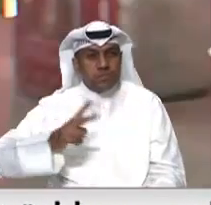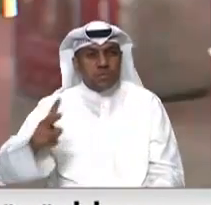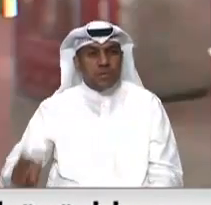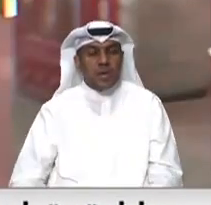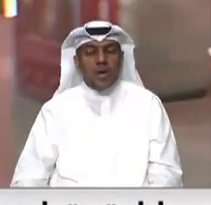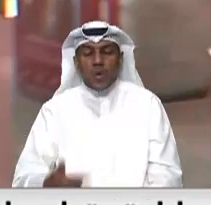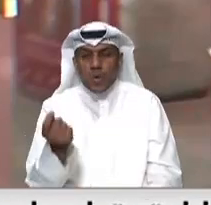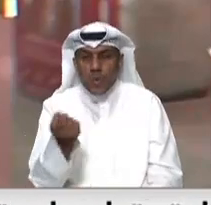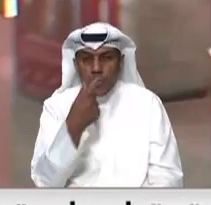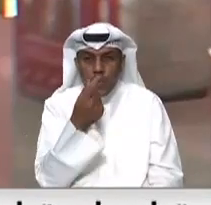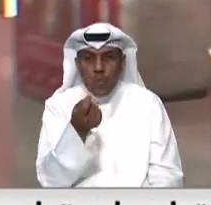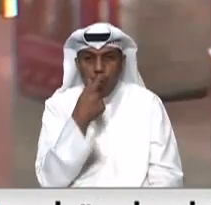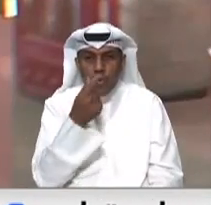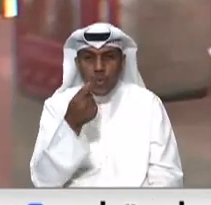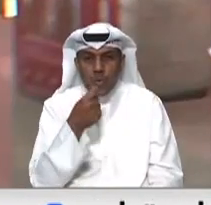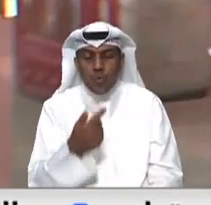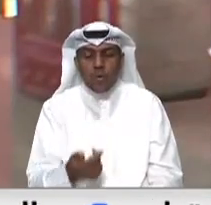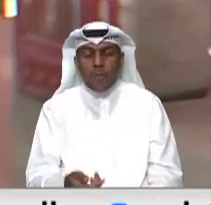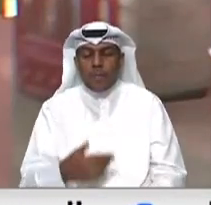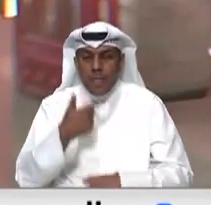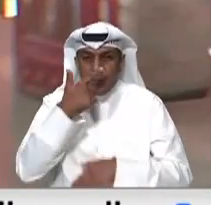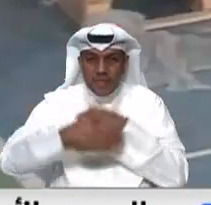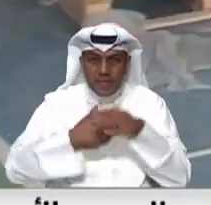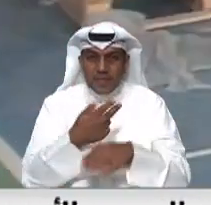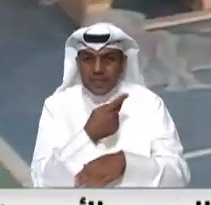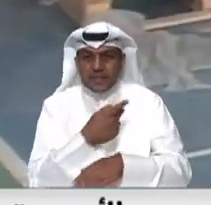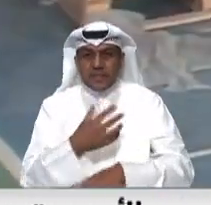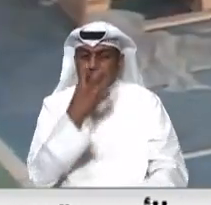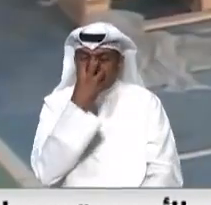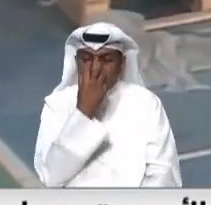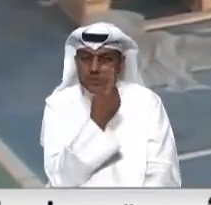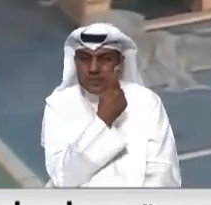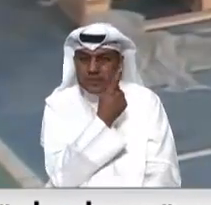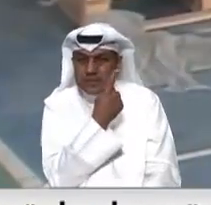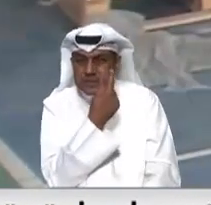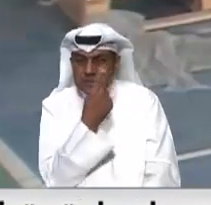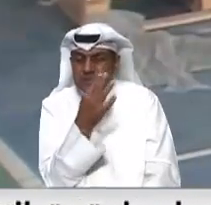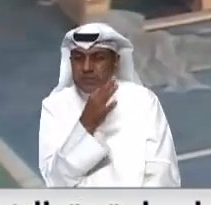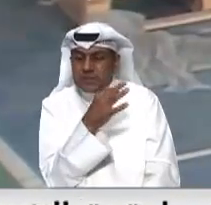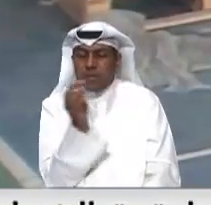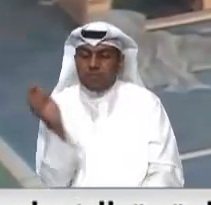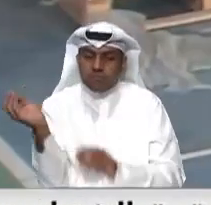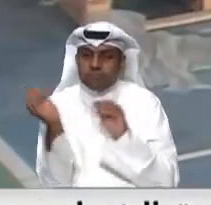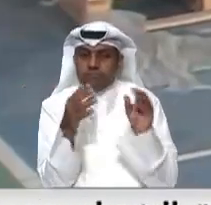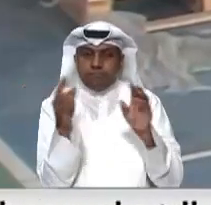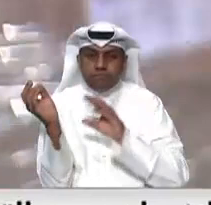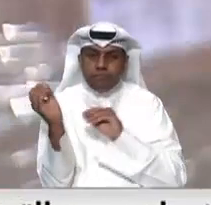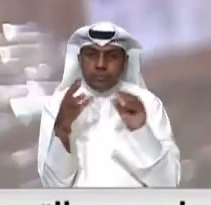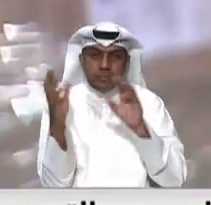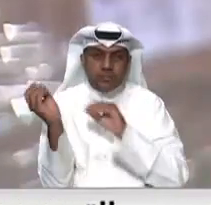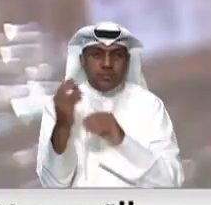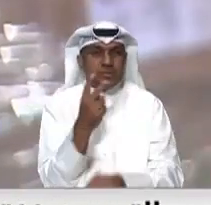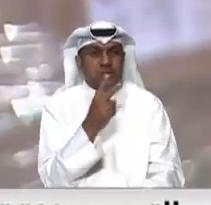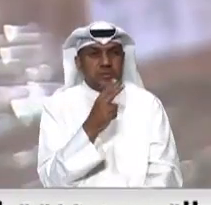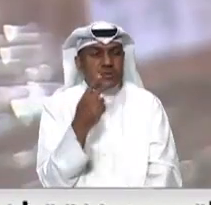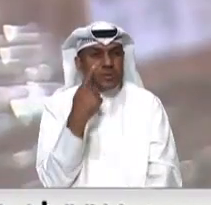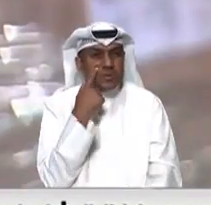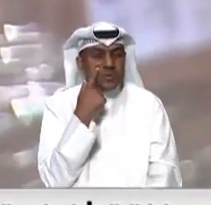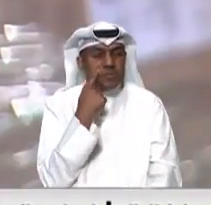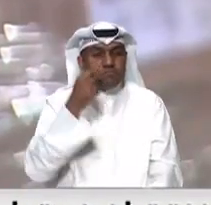الأدوية والمستلزمات الطبية الضرورية العاجلة، مؤكدة على جودة وكم وكيف